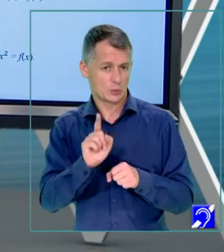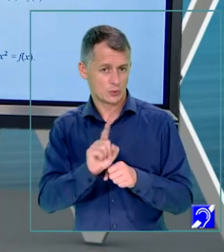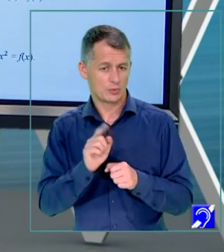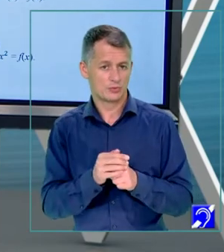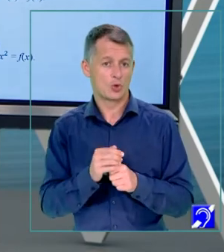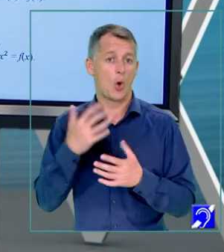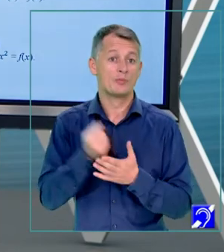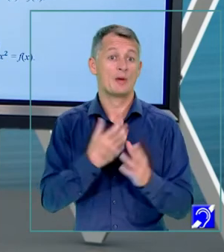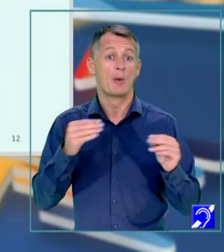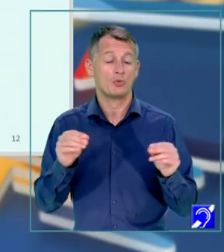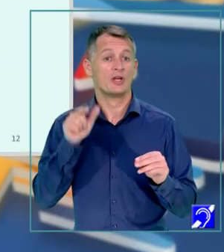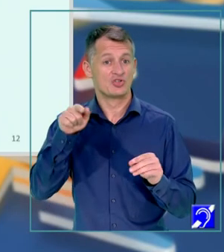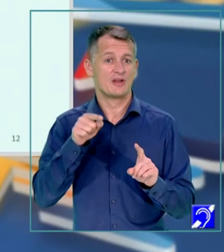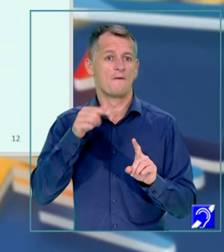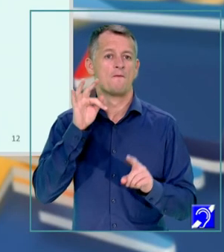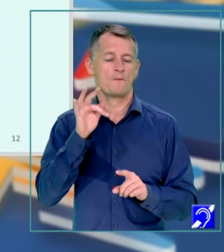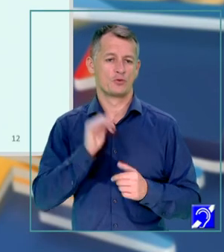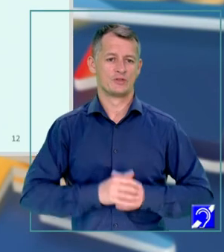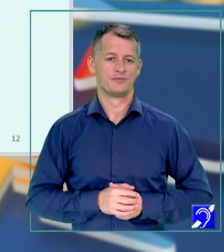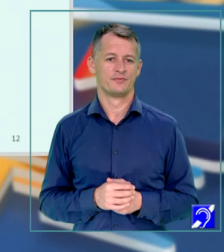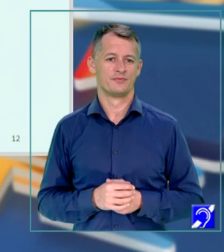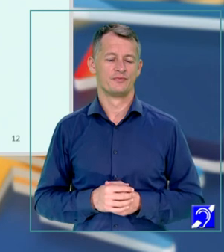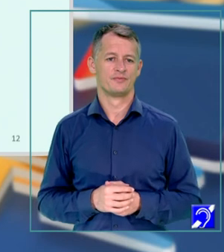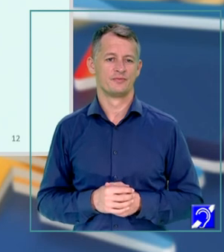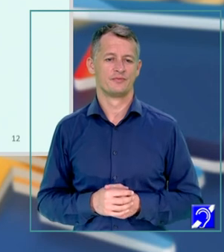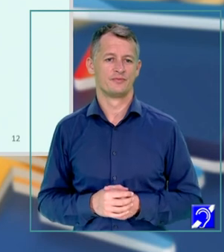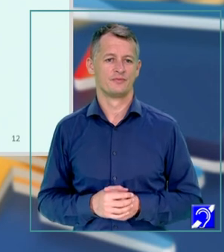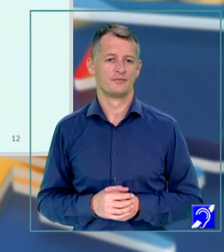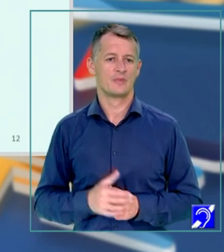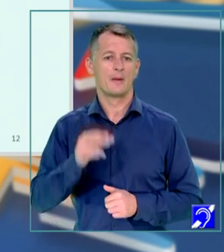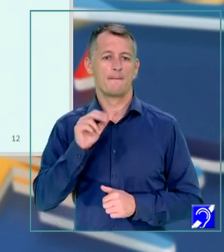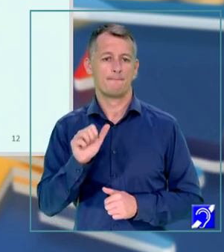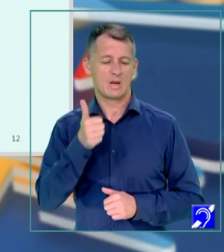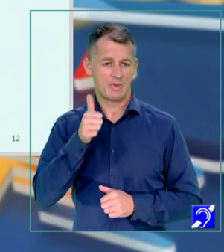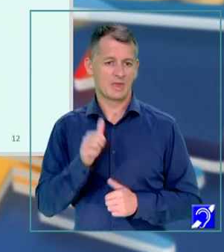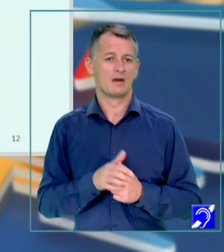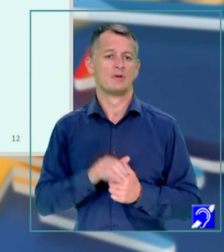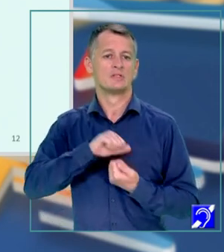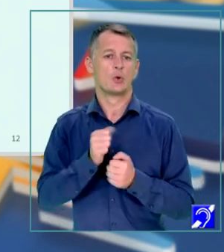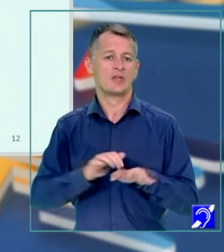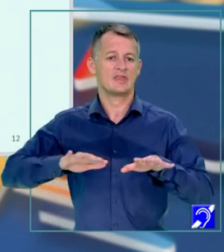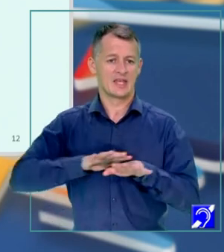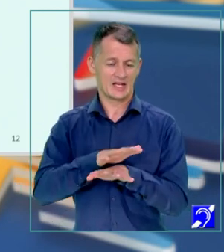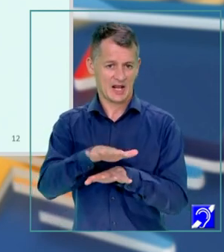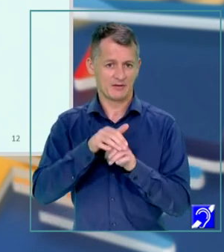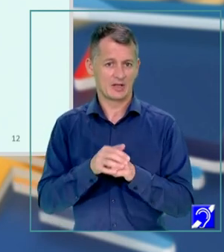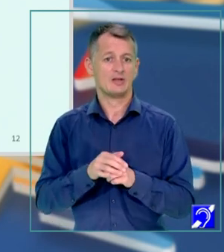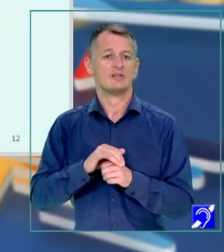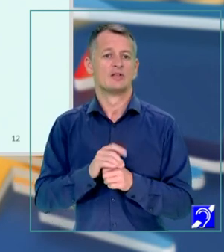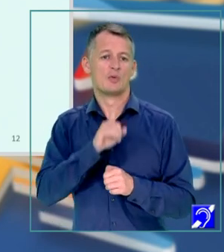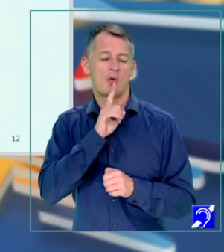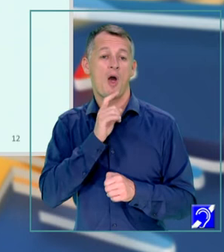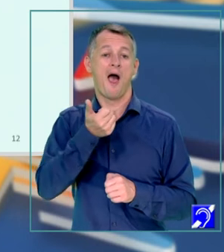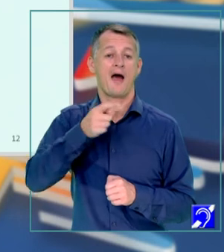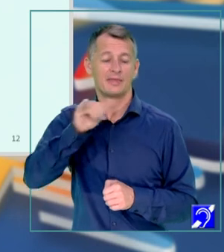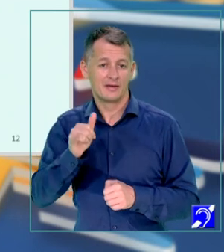obține mai multe asemenea funcție să mai rețin un aspect de istorie că primitivele sau integrale nedefinite se numeau anti derivate